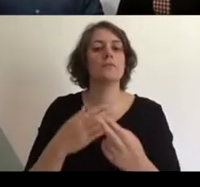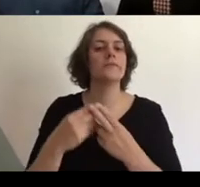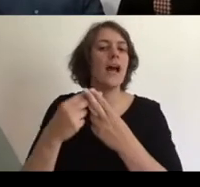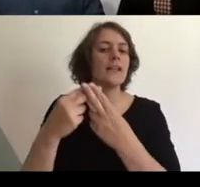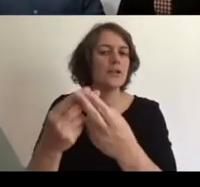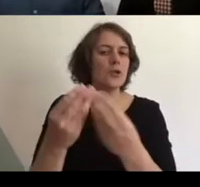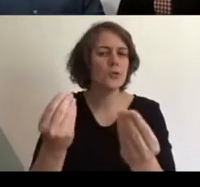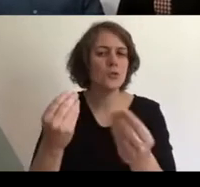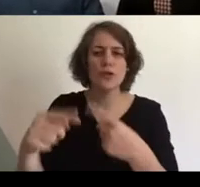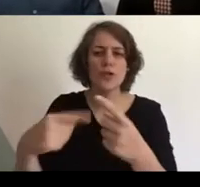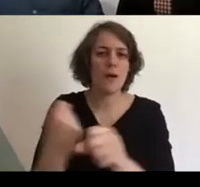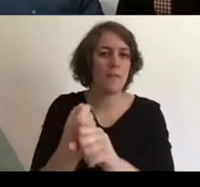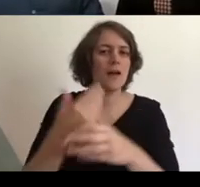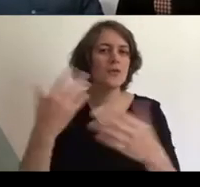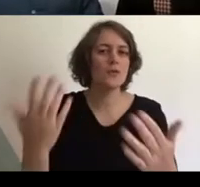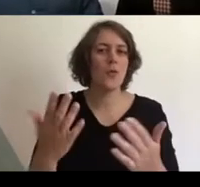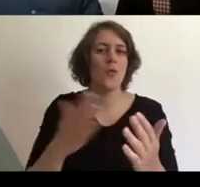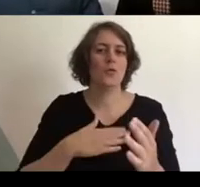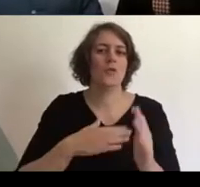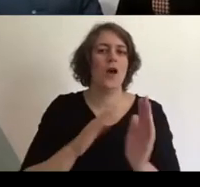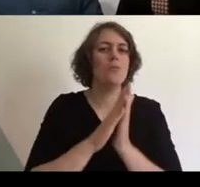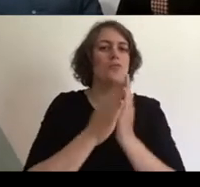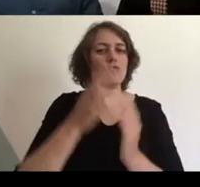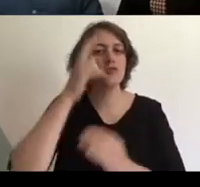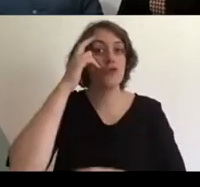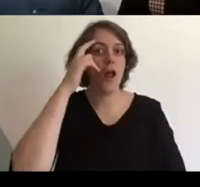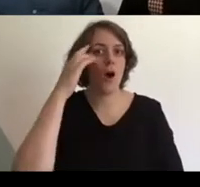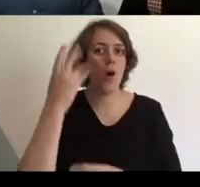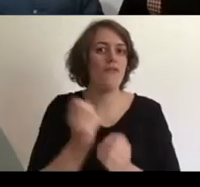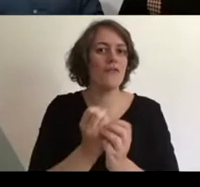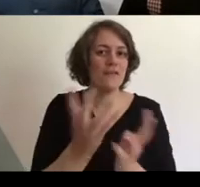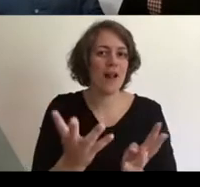der Vielfalt vor, beziehungsweise aus dem AGG.